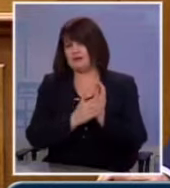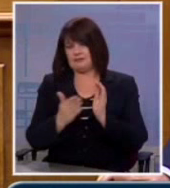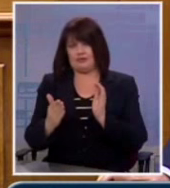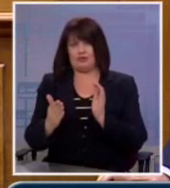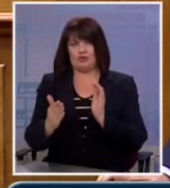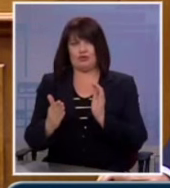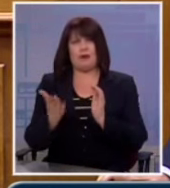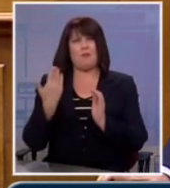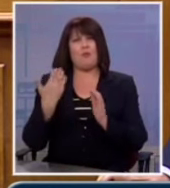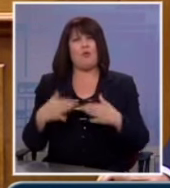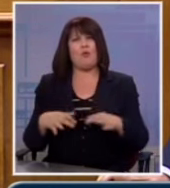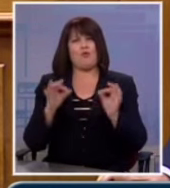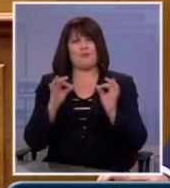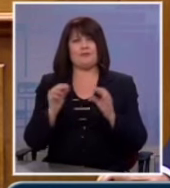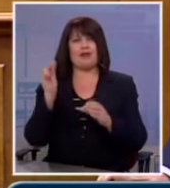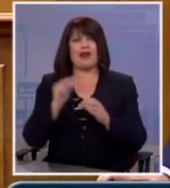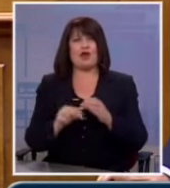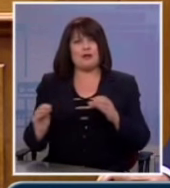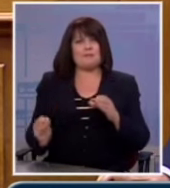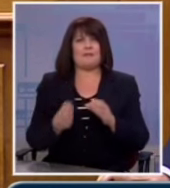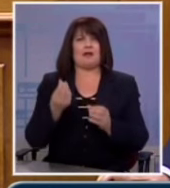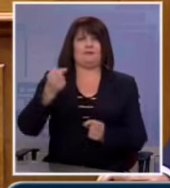από τις πρώτες μέρες της εκλογής μας